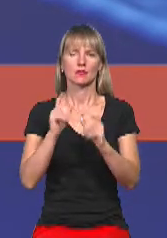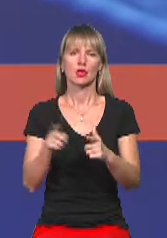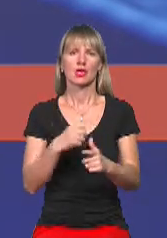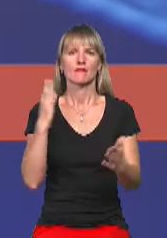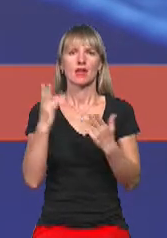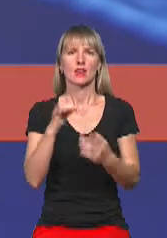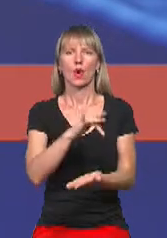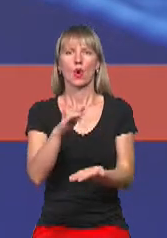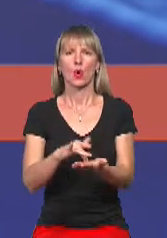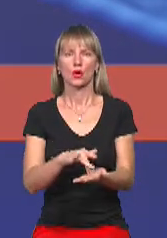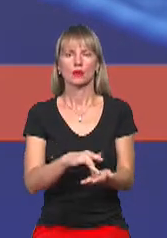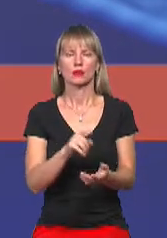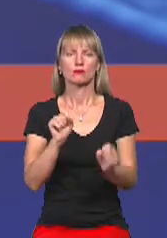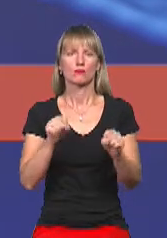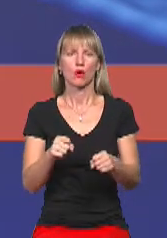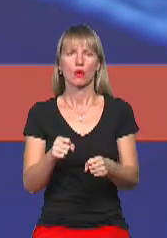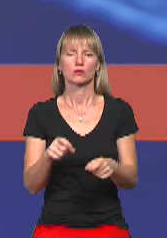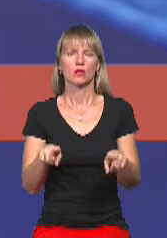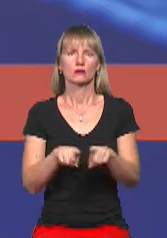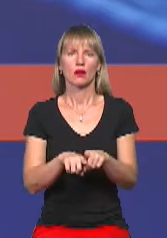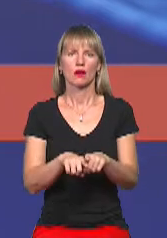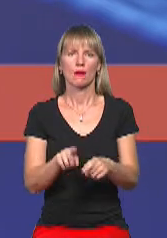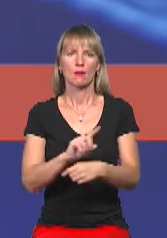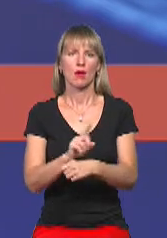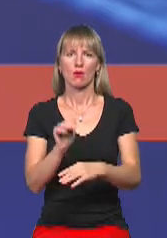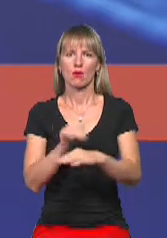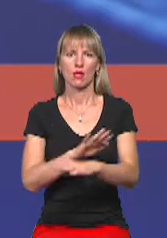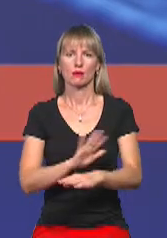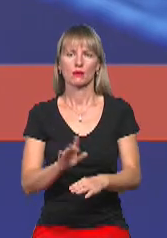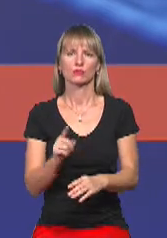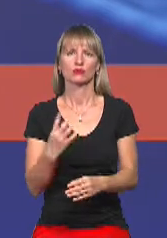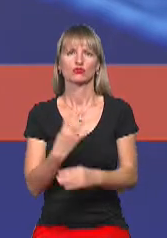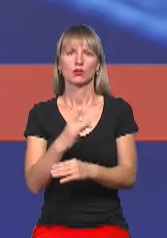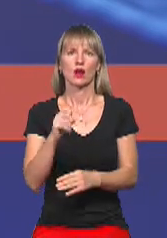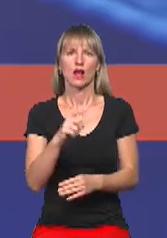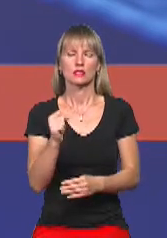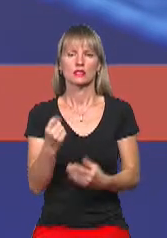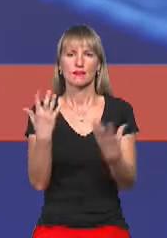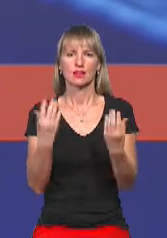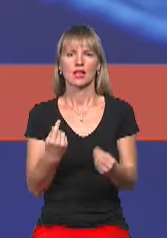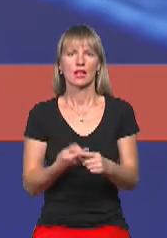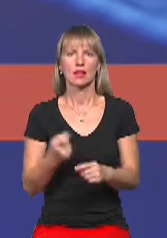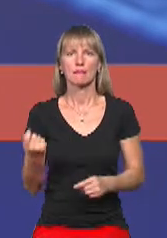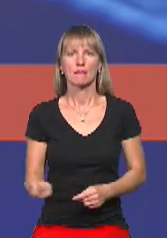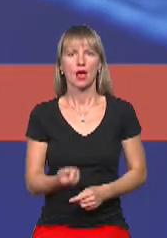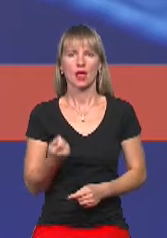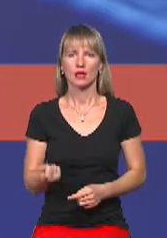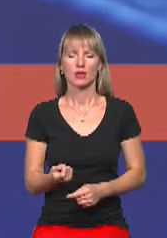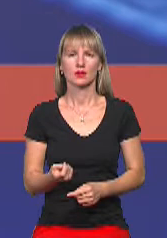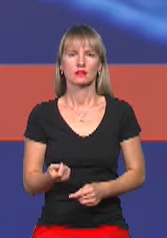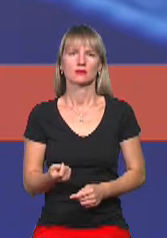город, они могут вообще и не измерить такое загрязнение, которое образуется, потому что 4 раза в день это очень мало.